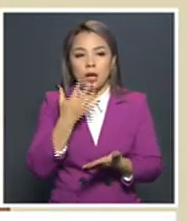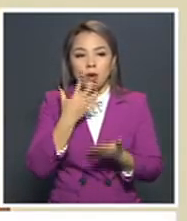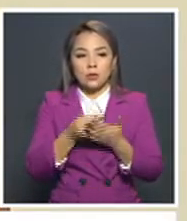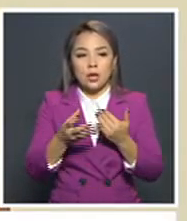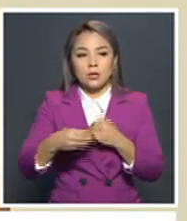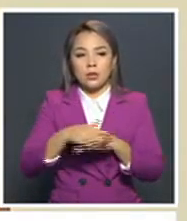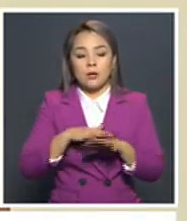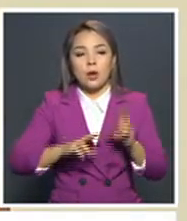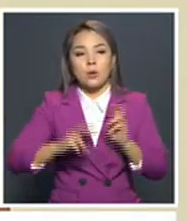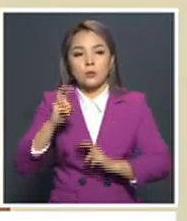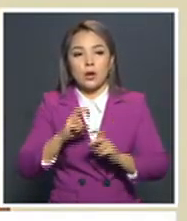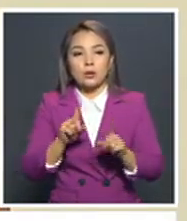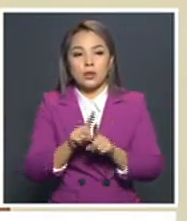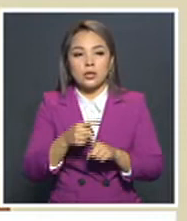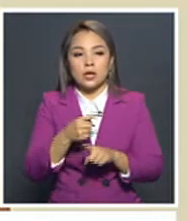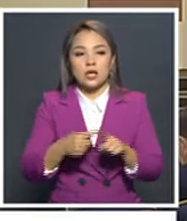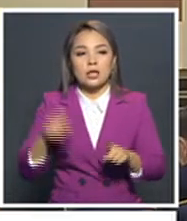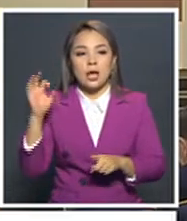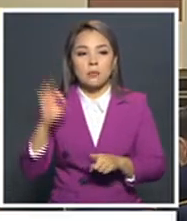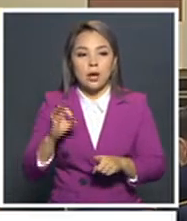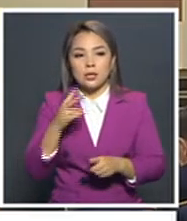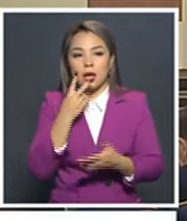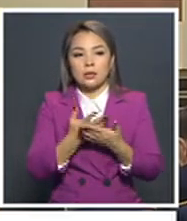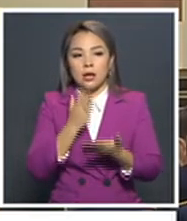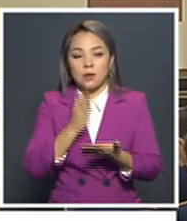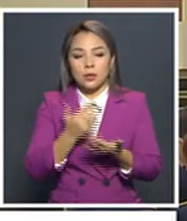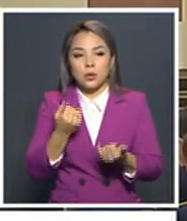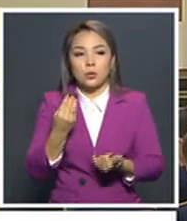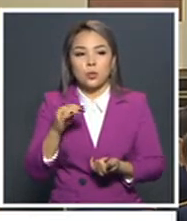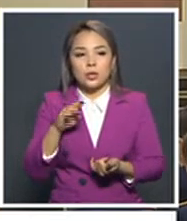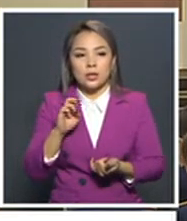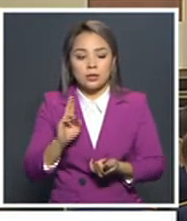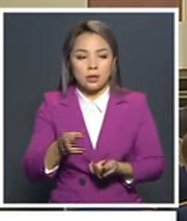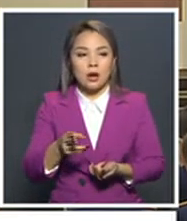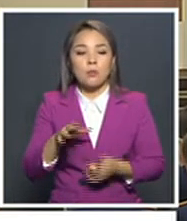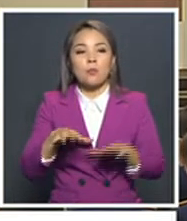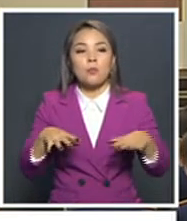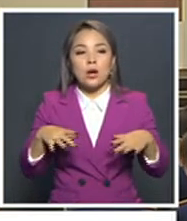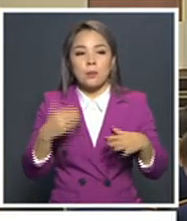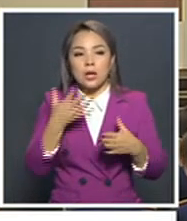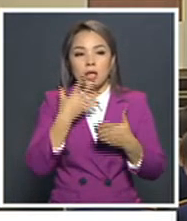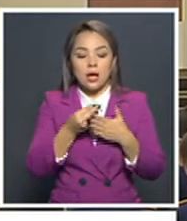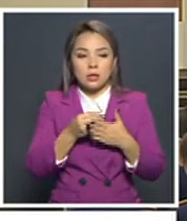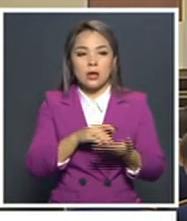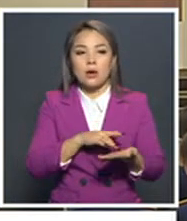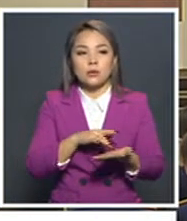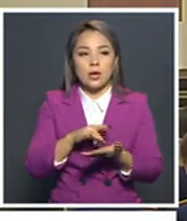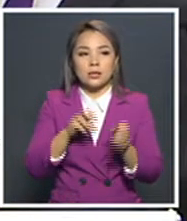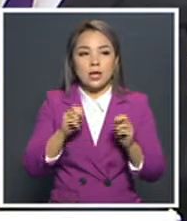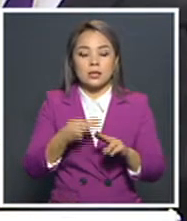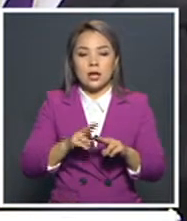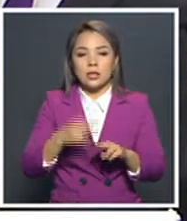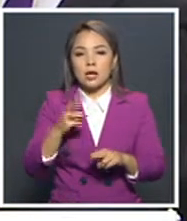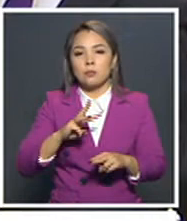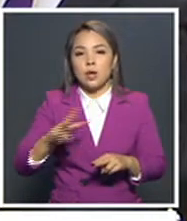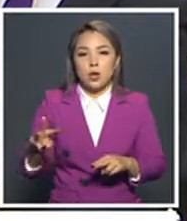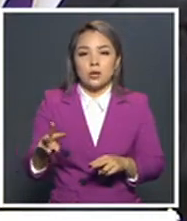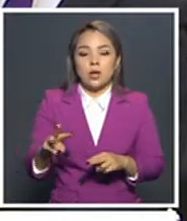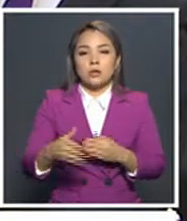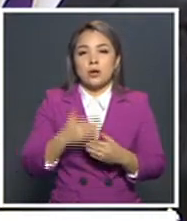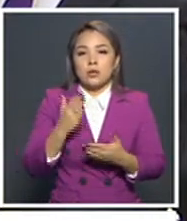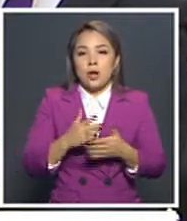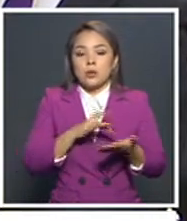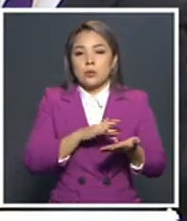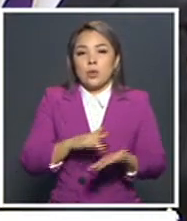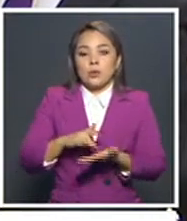өңірлік өнімдегі үлесі 0,5%-ға да жетпейді. Ал Щучинск-Бурабай курорттық аймағының жылына 2 миллионға дейін турист қабылдайтын